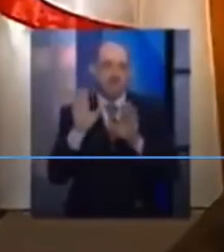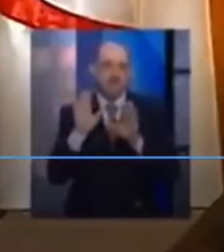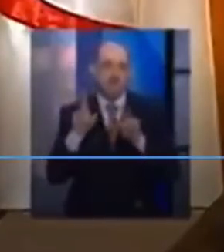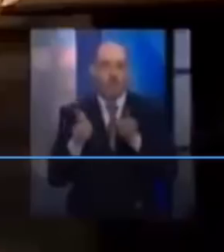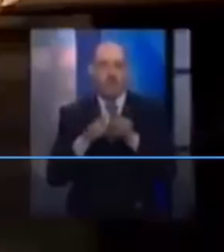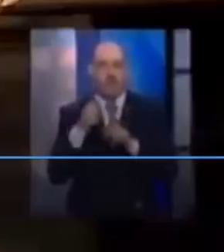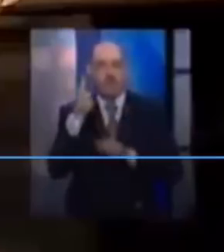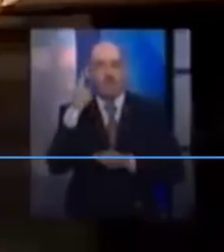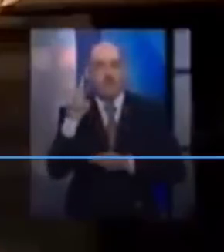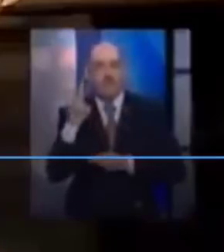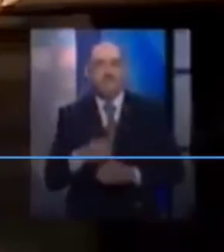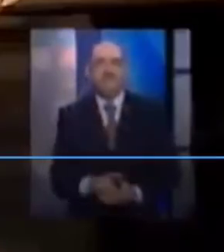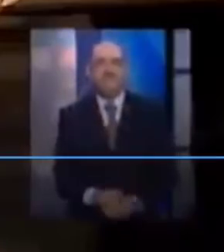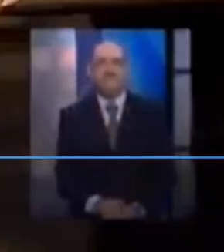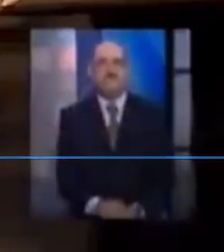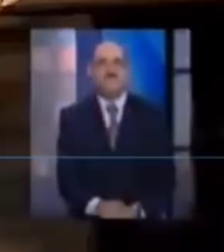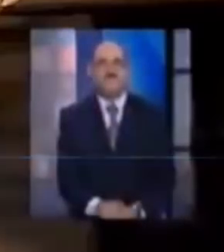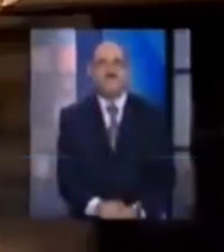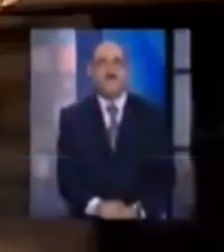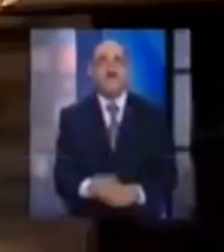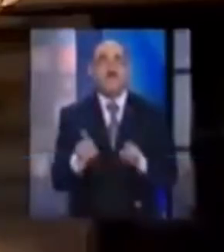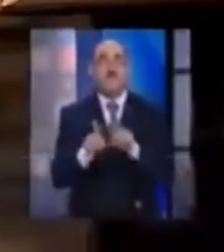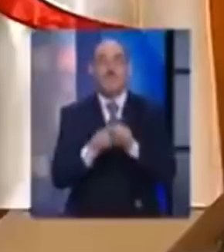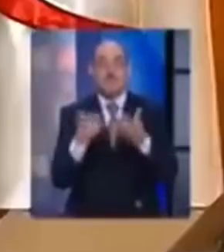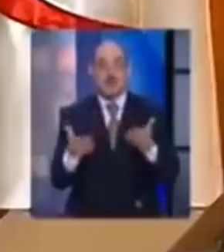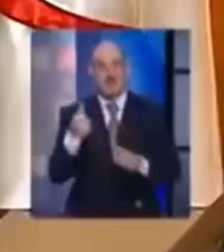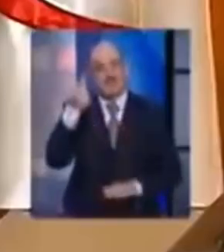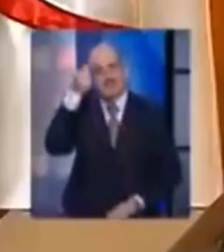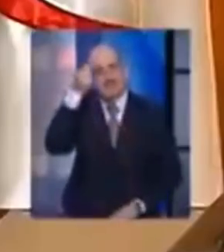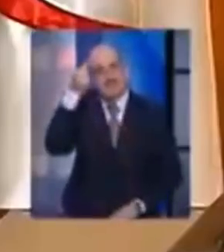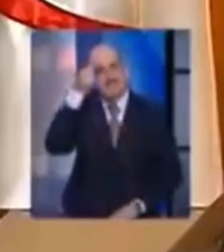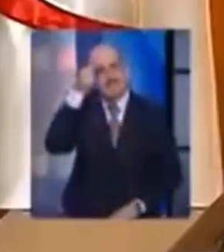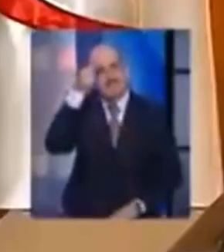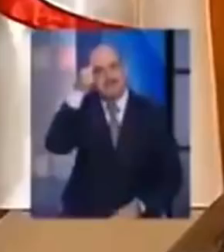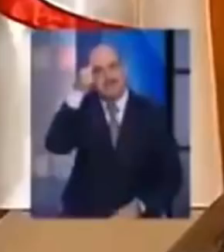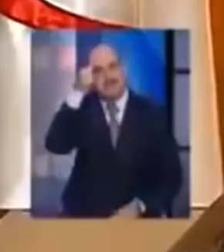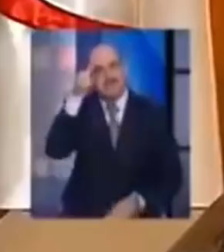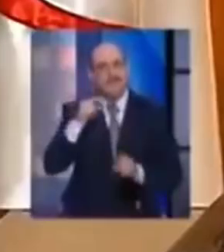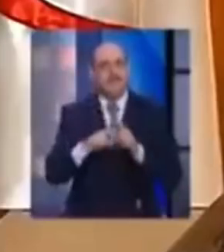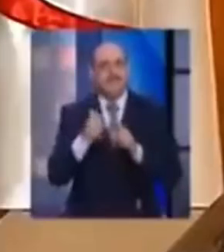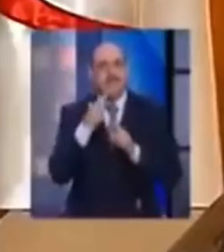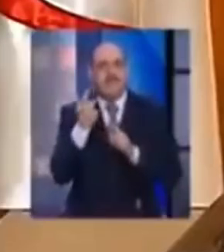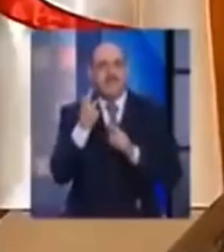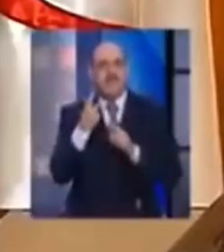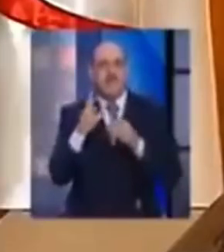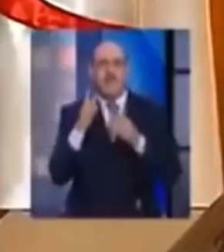بالنسبه مادام دخلنا في اليوم رانا في الذكرى على ايام